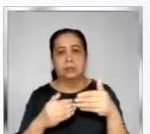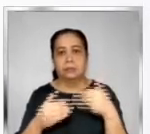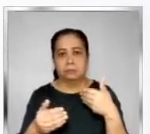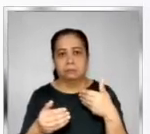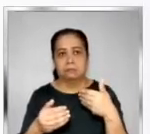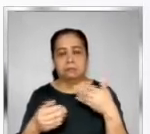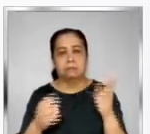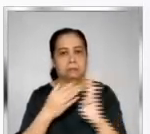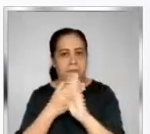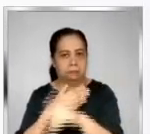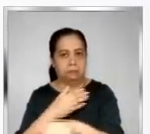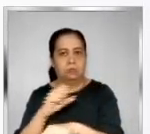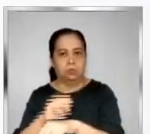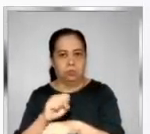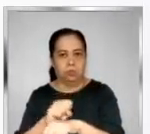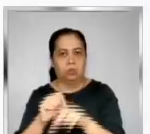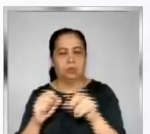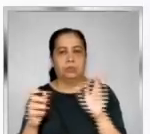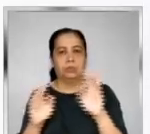doon.